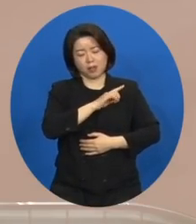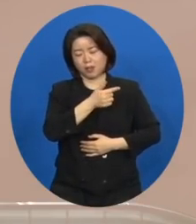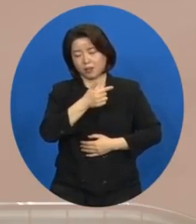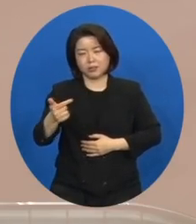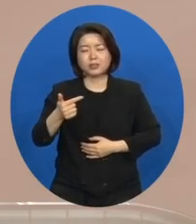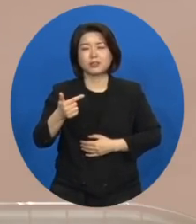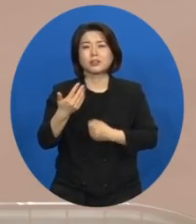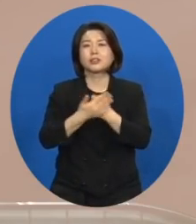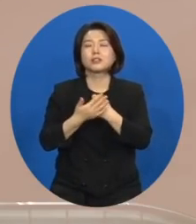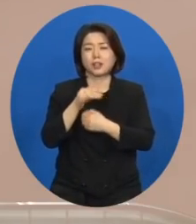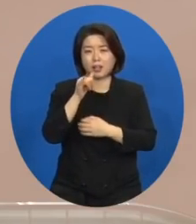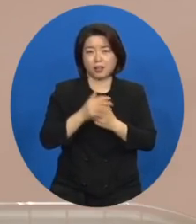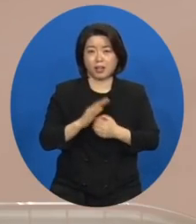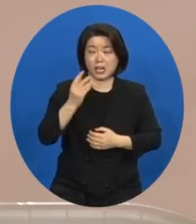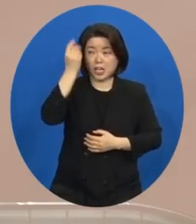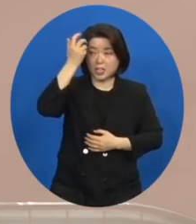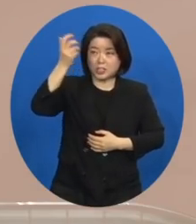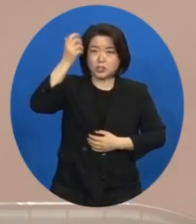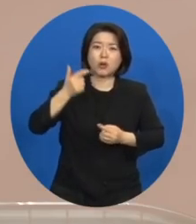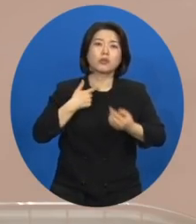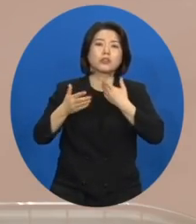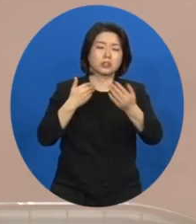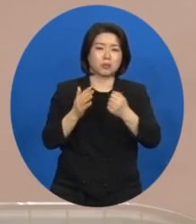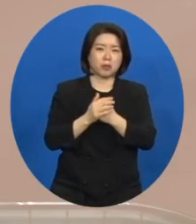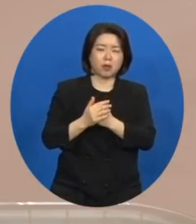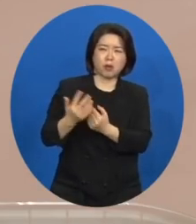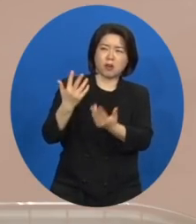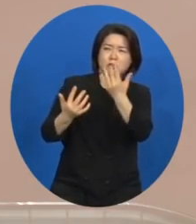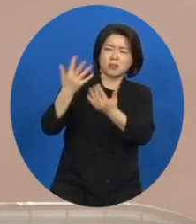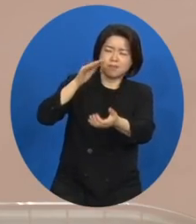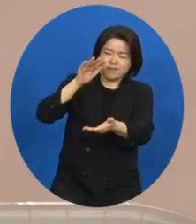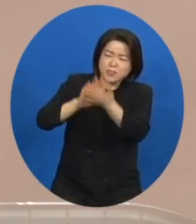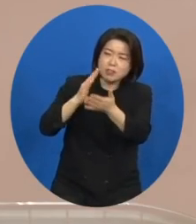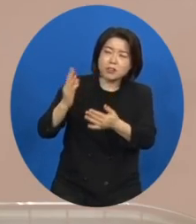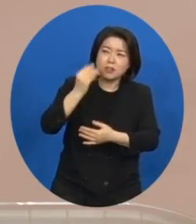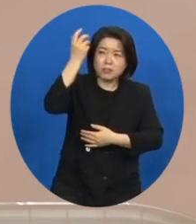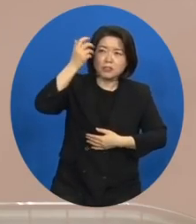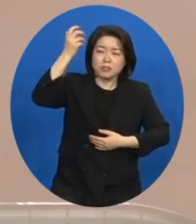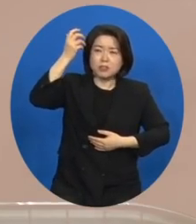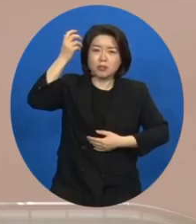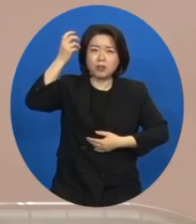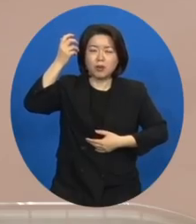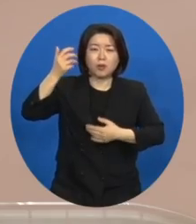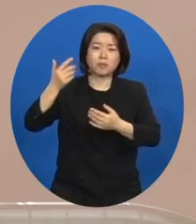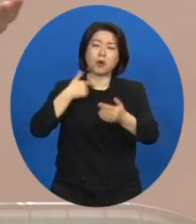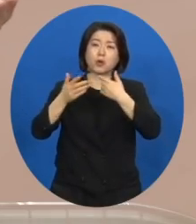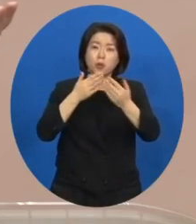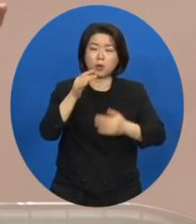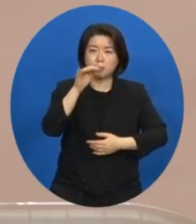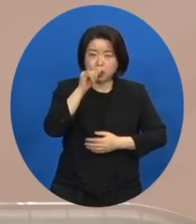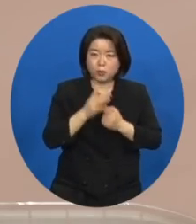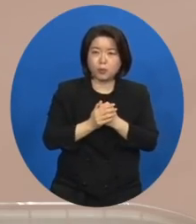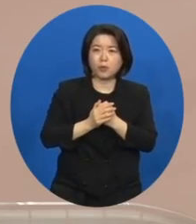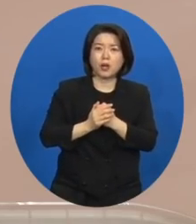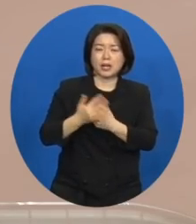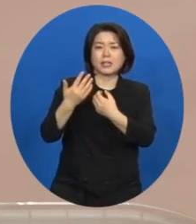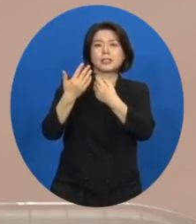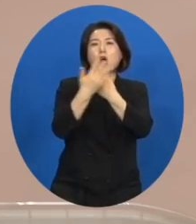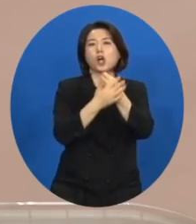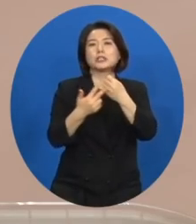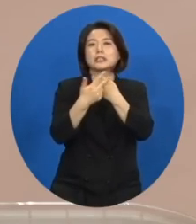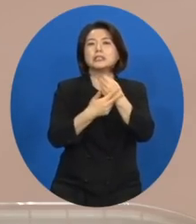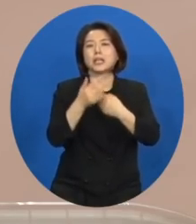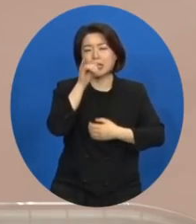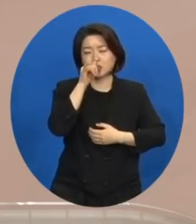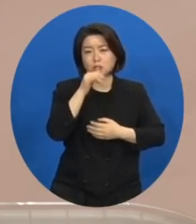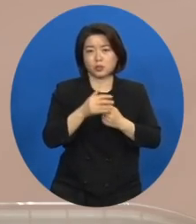그때 성냥을 채용하면서 불과 같은 성령 참가 함께 동시에 은사를 받게 됐어요 그중에 하나가 방 없게 됩니다 제가 방언